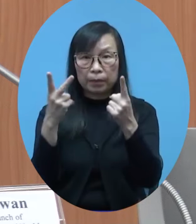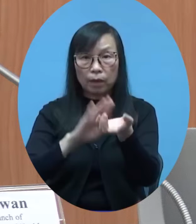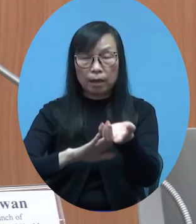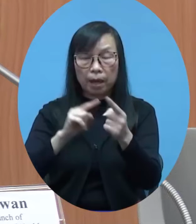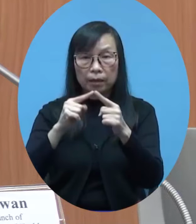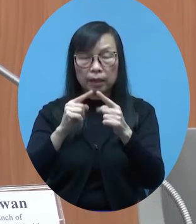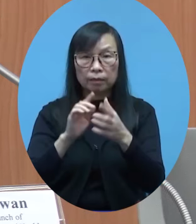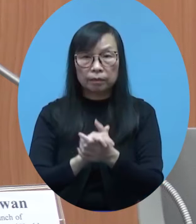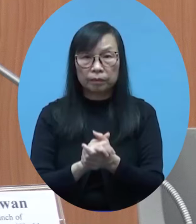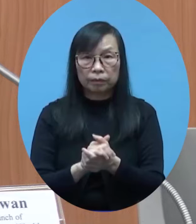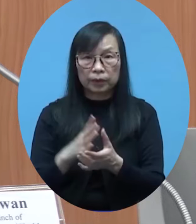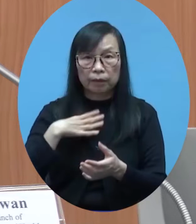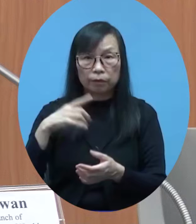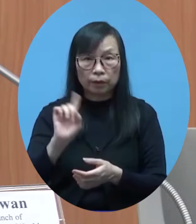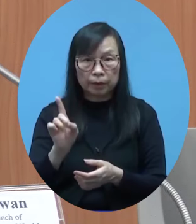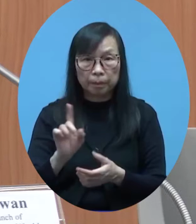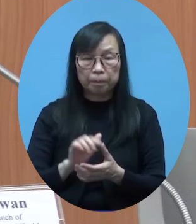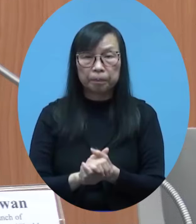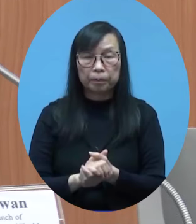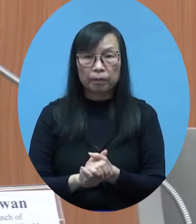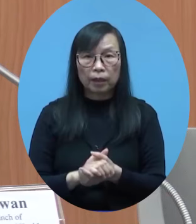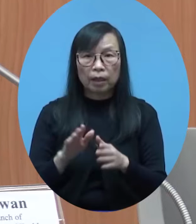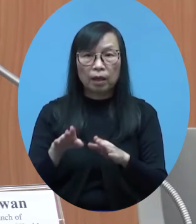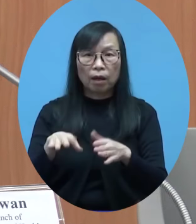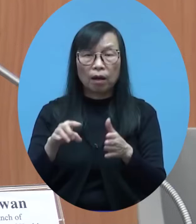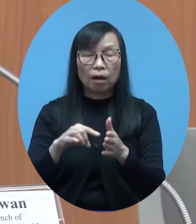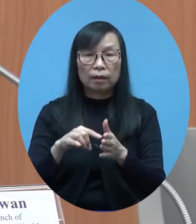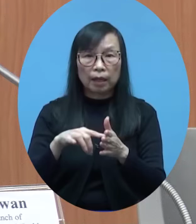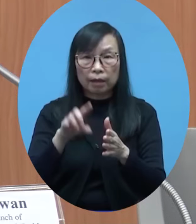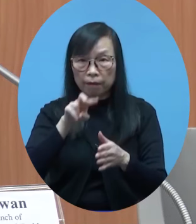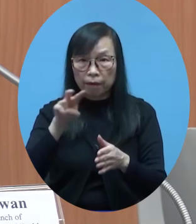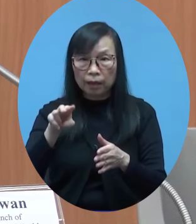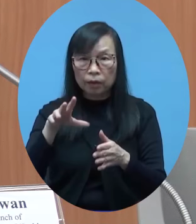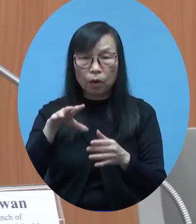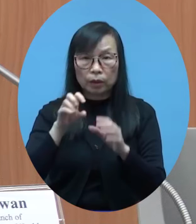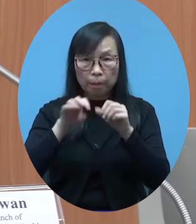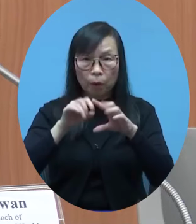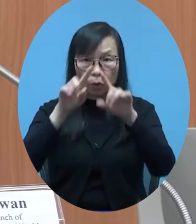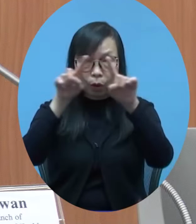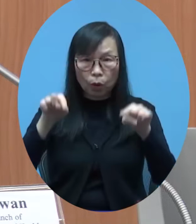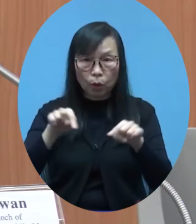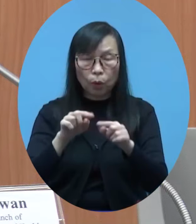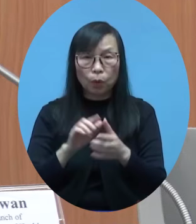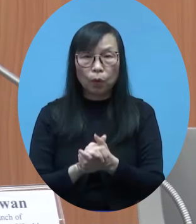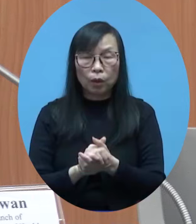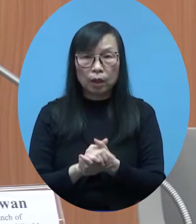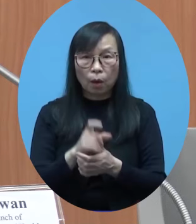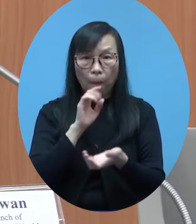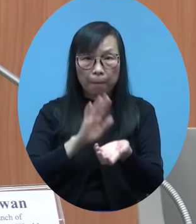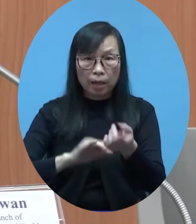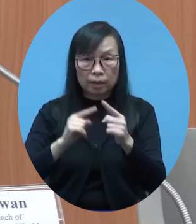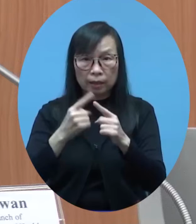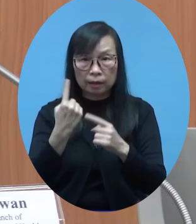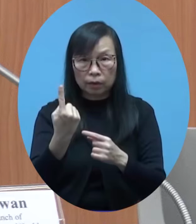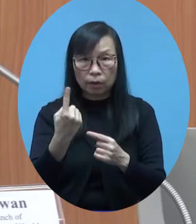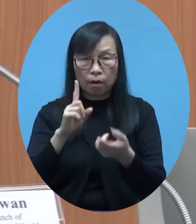個。情況，咁我呢度開翻個報告咧，就係先頭都有提過咧，就係、有一位病人咧情況